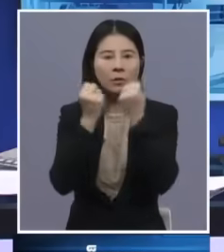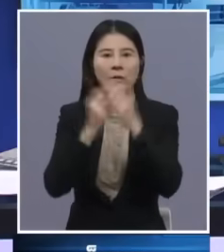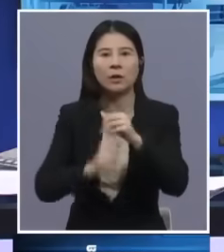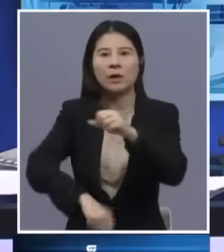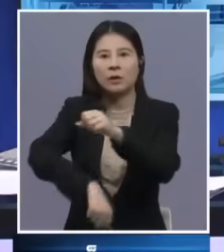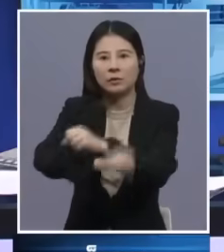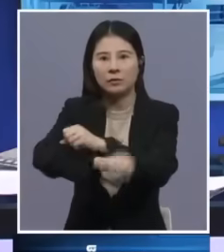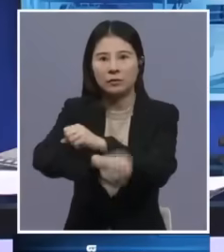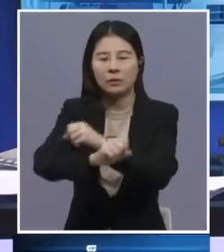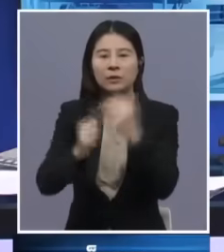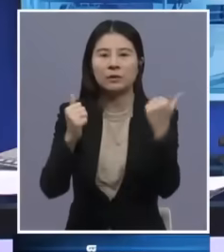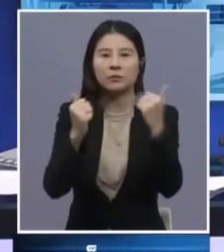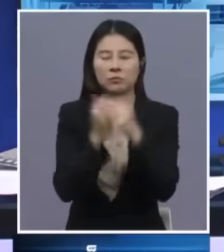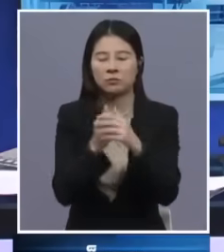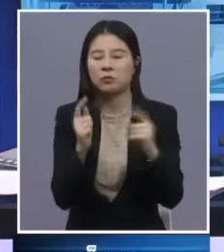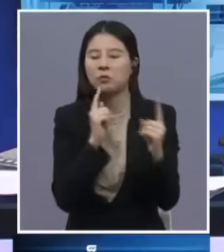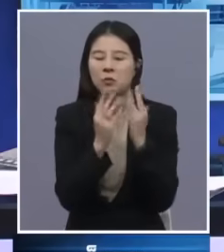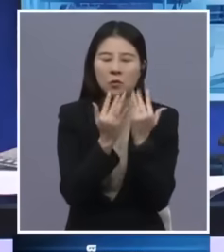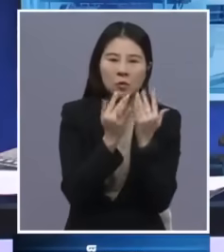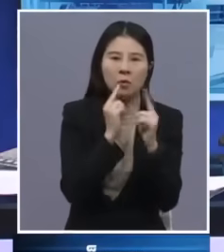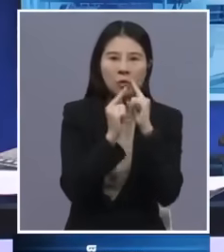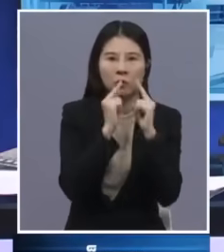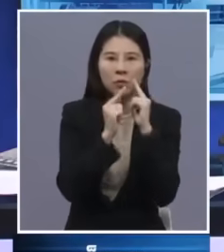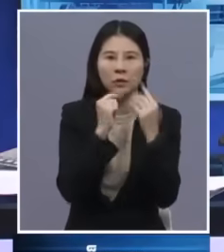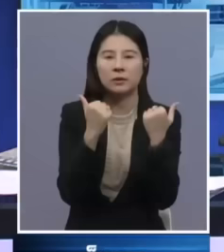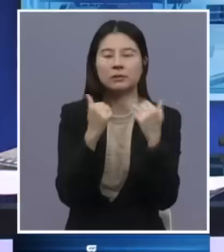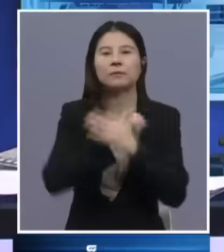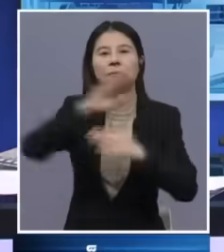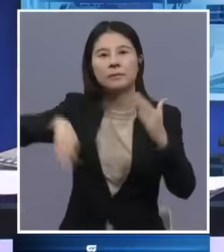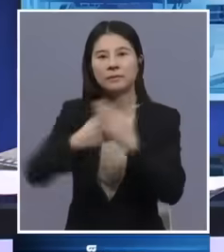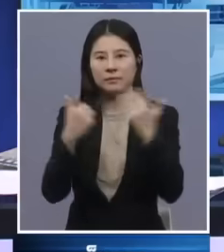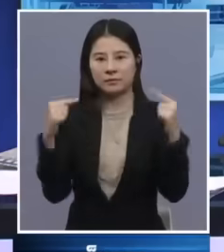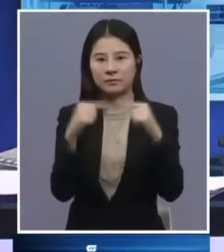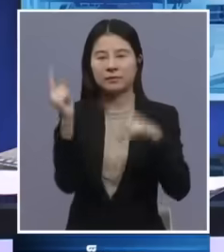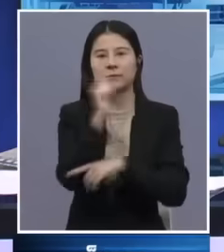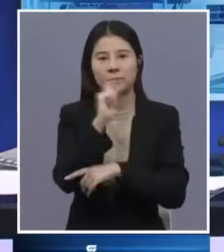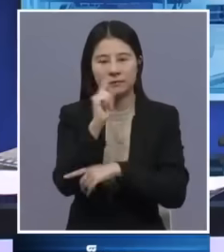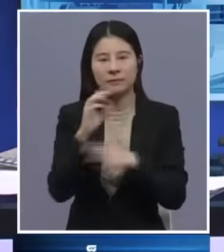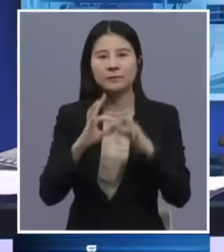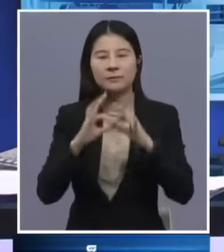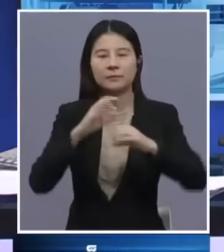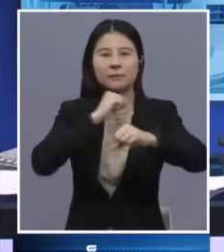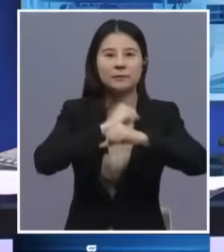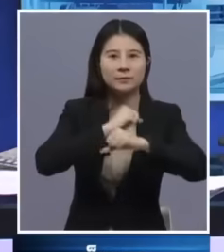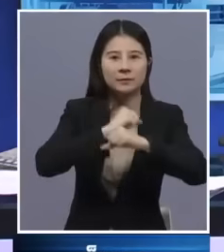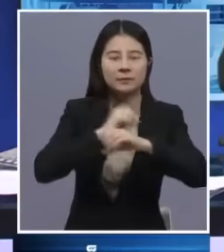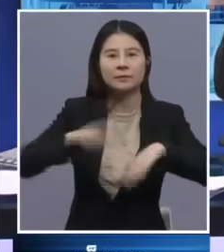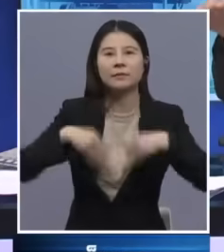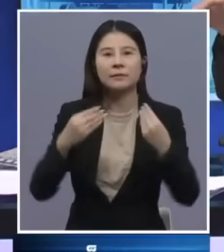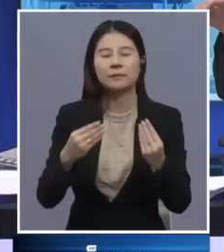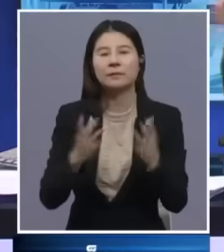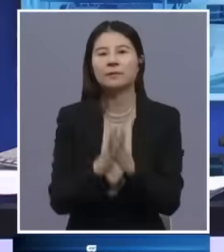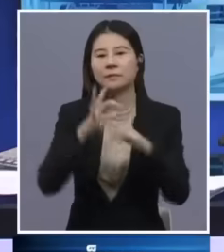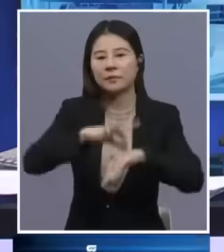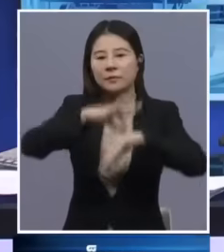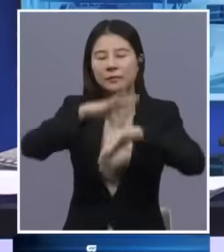ที่วันนี้จะต้องมาติดตามพูดคุยกันนะครับแต่แน่นอนนะฮะทั้งหมดทั้งมวลเนี่ยมันก็นำมาสู่ว่าจะทำอะไรให้แต่ละตำ